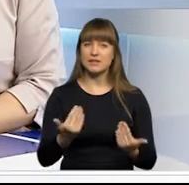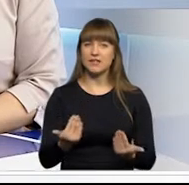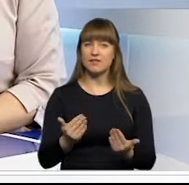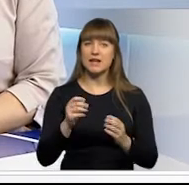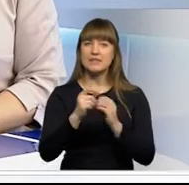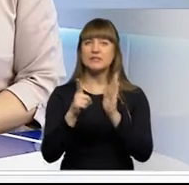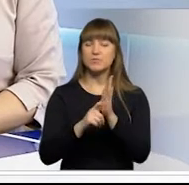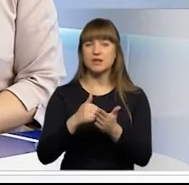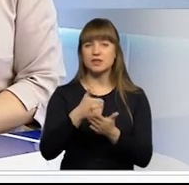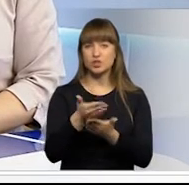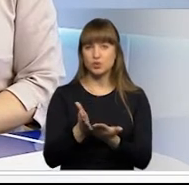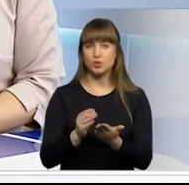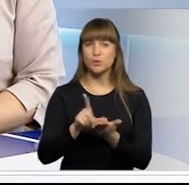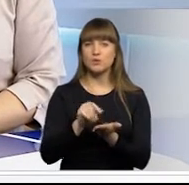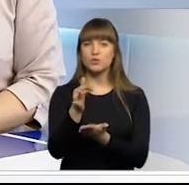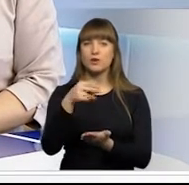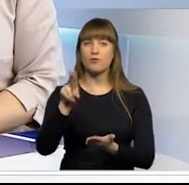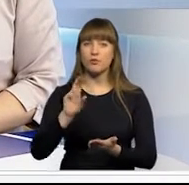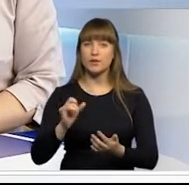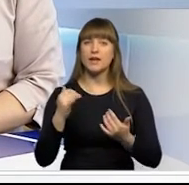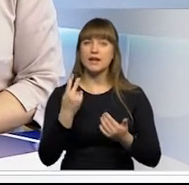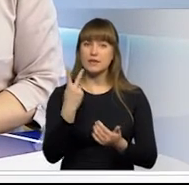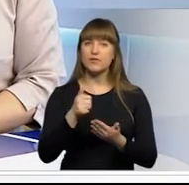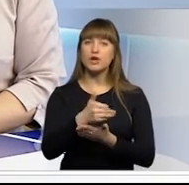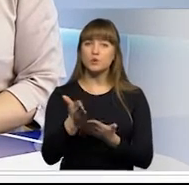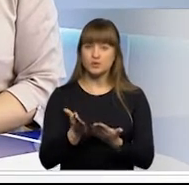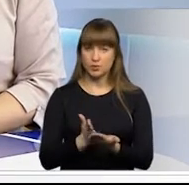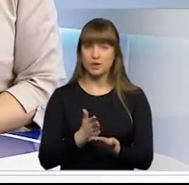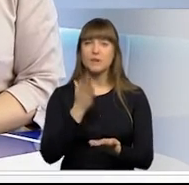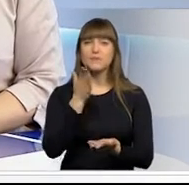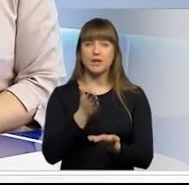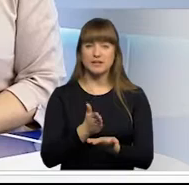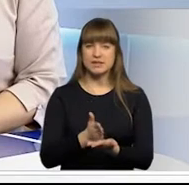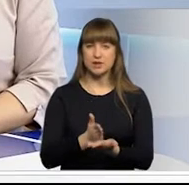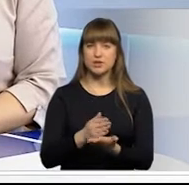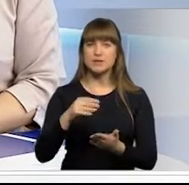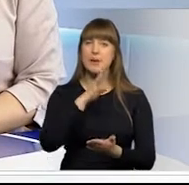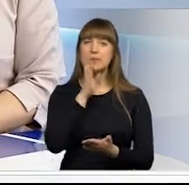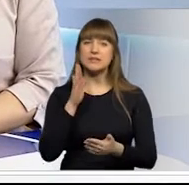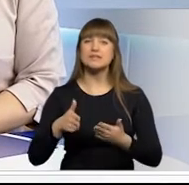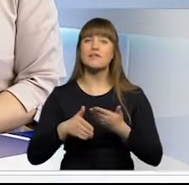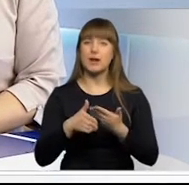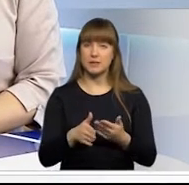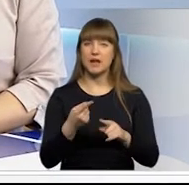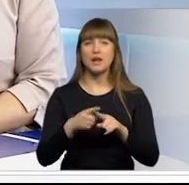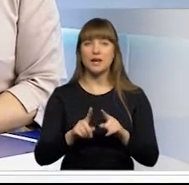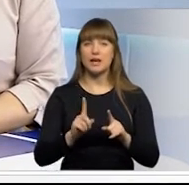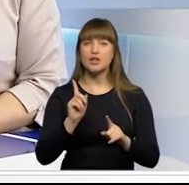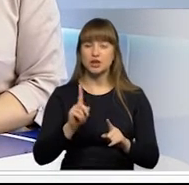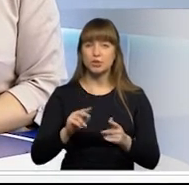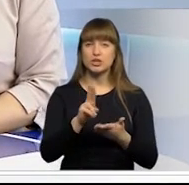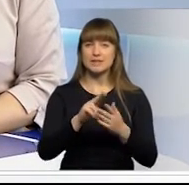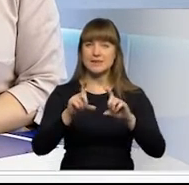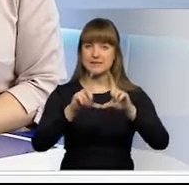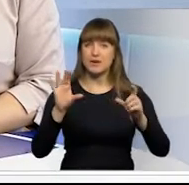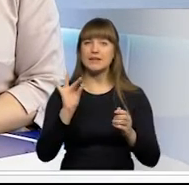услуги, касающиеся материнского капитала. Это опять-таки же тот же самый сертификат и распоряжение. И, кстати, хочу сказать, что